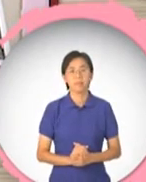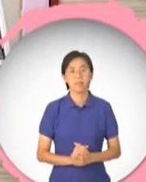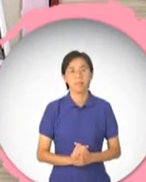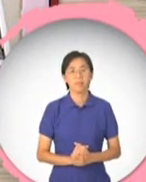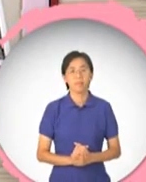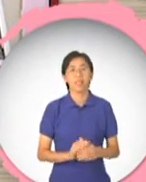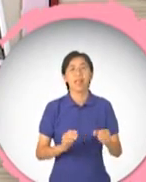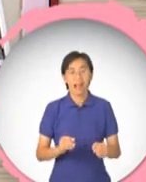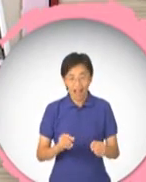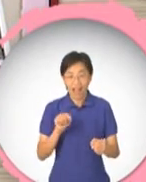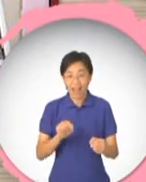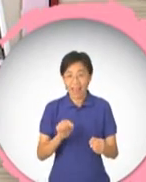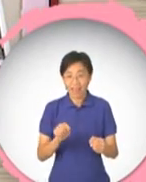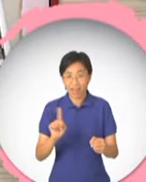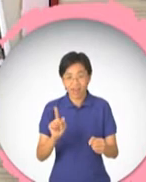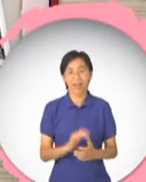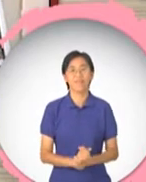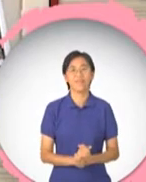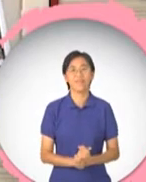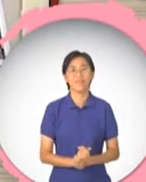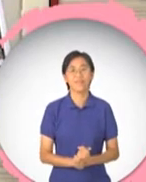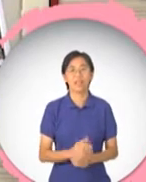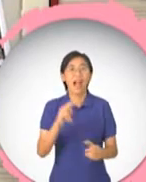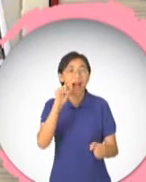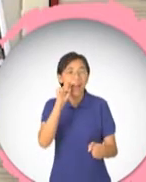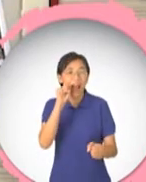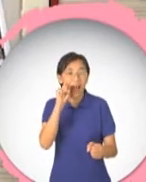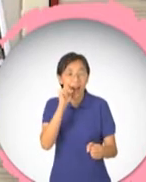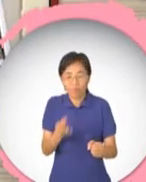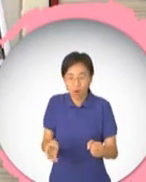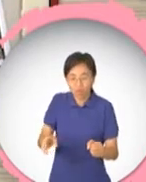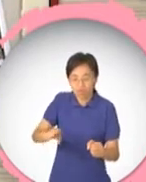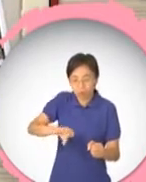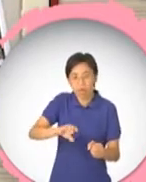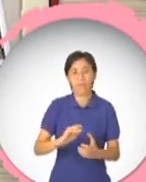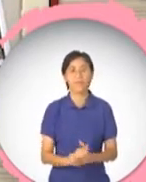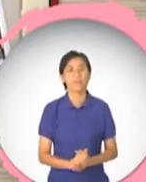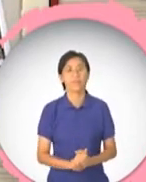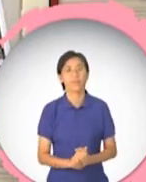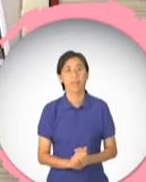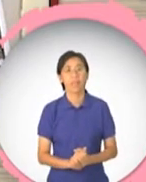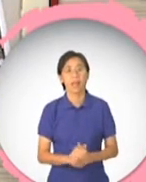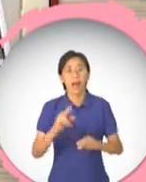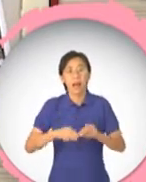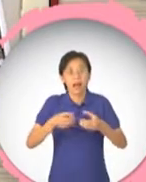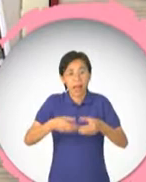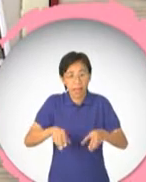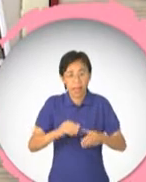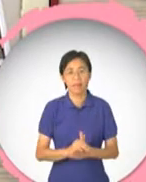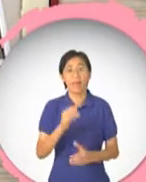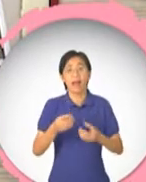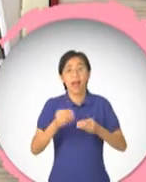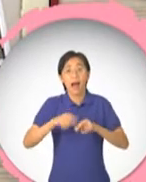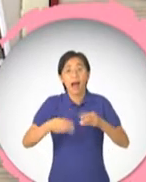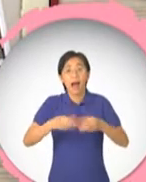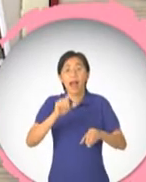ว ก็คืออันนี้ นะคะประกอบไปด้วยส่วนของน้ำเดี๋ยวโทษนะคะมีน้ำค่ะแล้วก็ไข่ไก่ค่ะ ไข่ไก่ครับ คุณก็